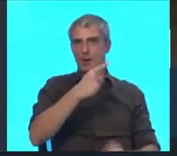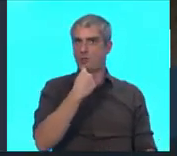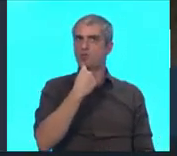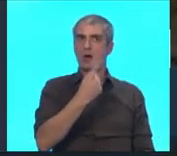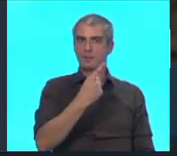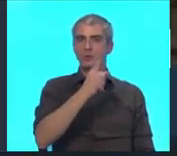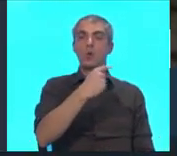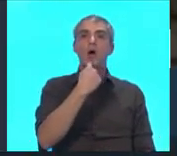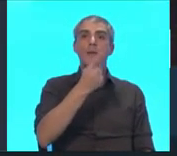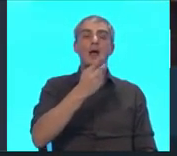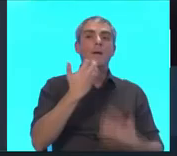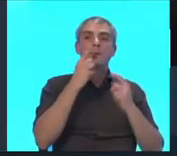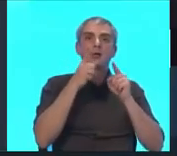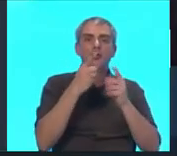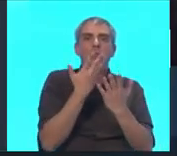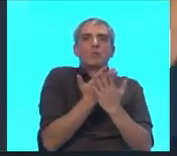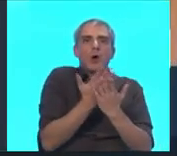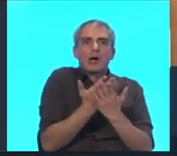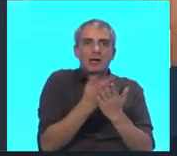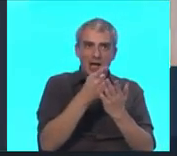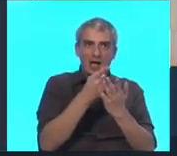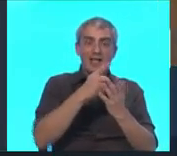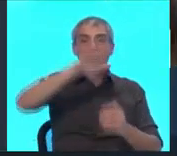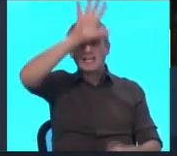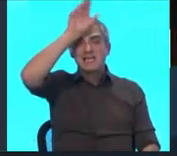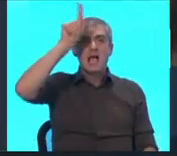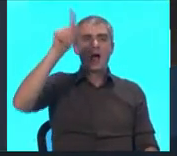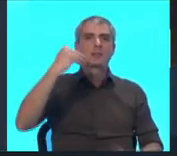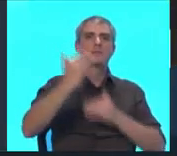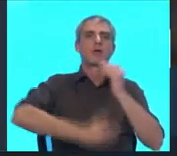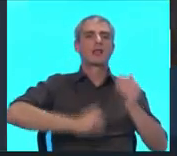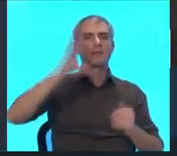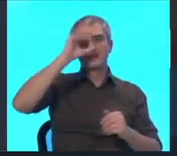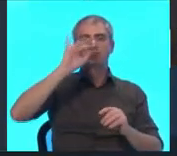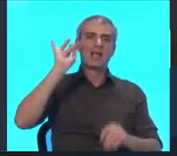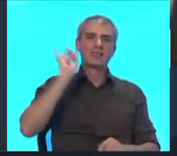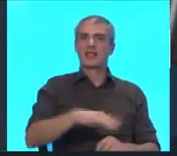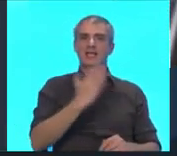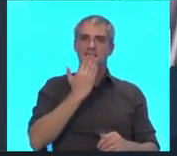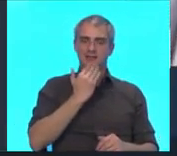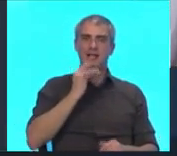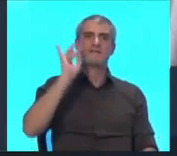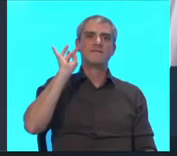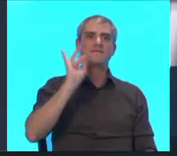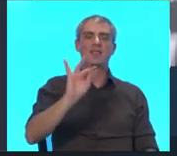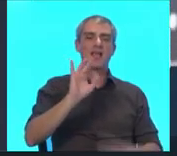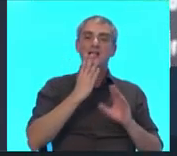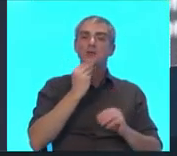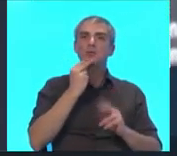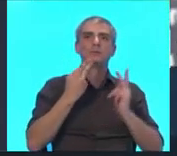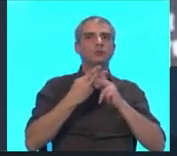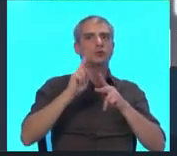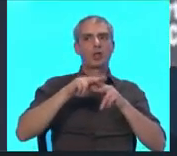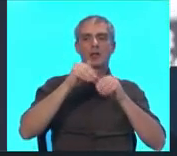טוען כי הפרשה הזו מוכיחה בעצם כי איראן מקדמת השקפה אנטי-ישראלית ואנטישמית הרבה מעבר